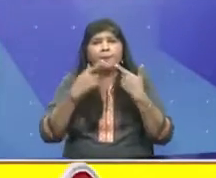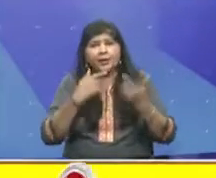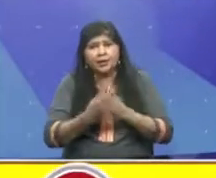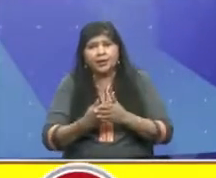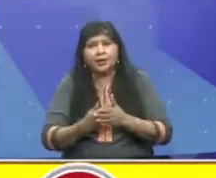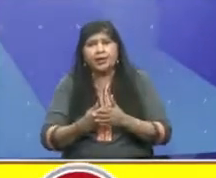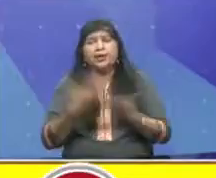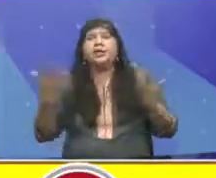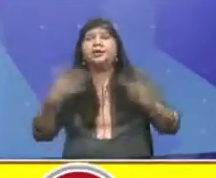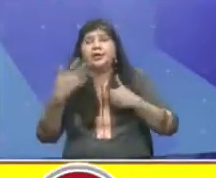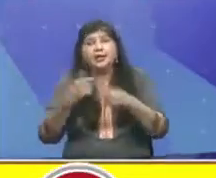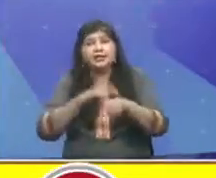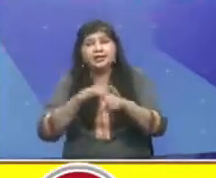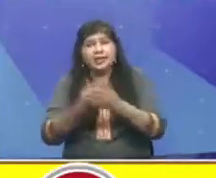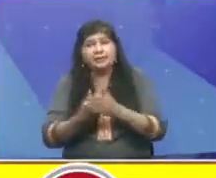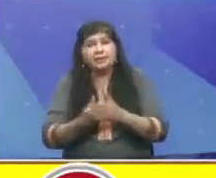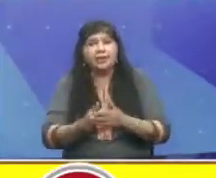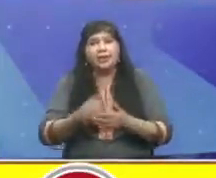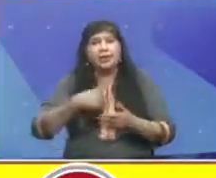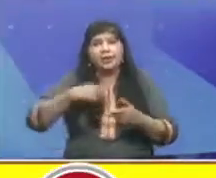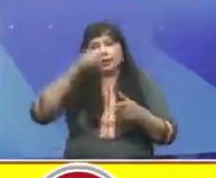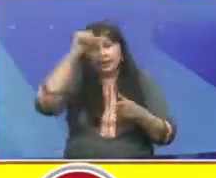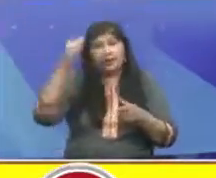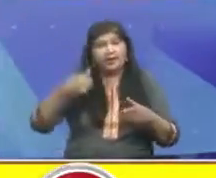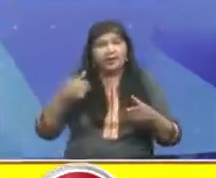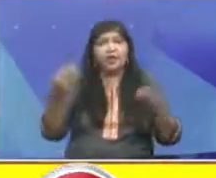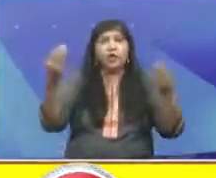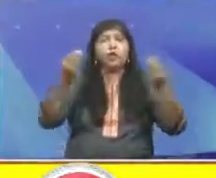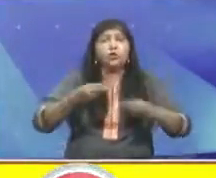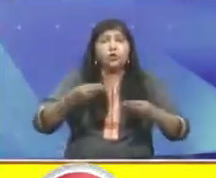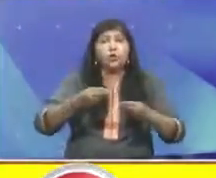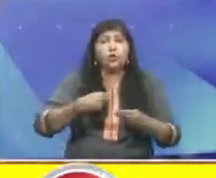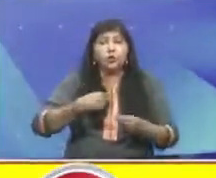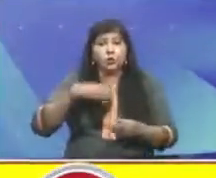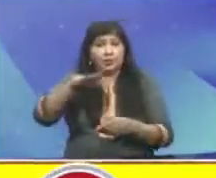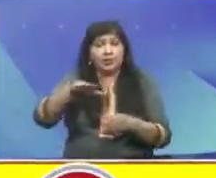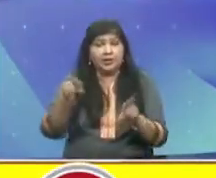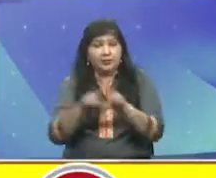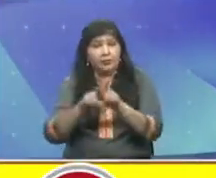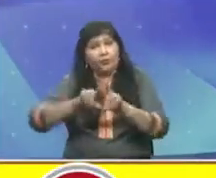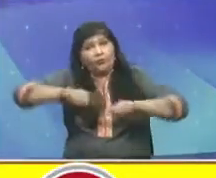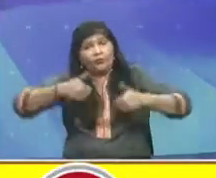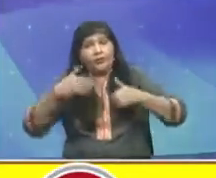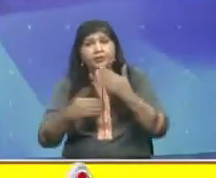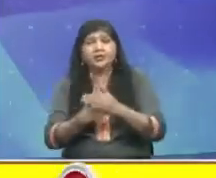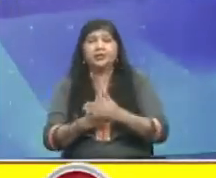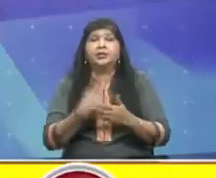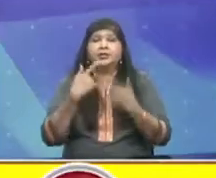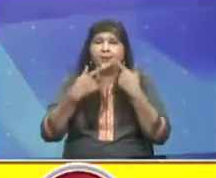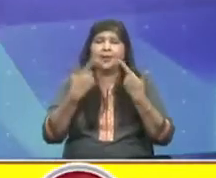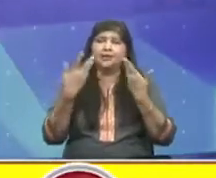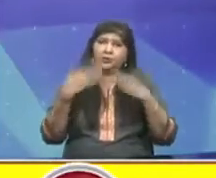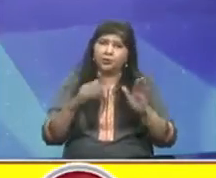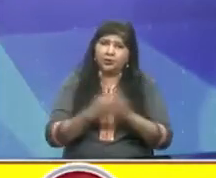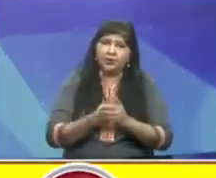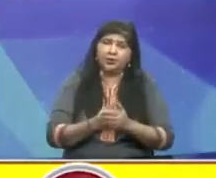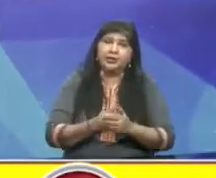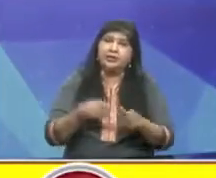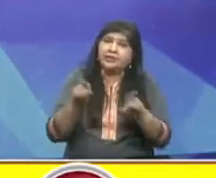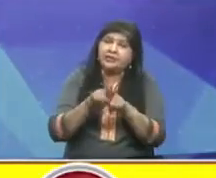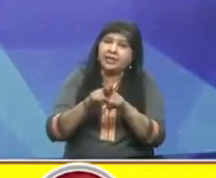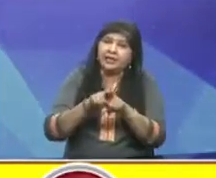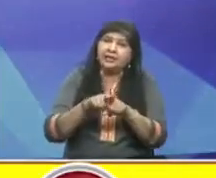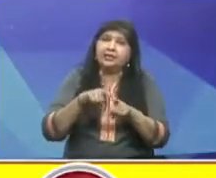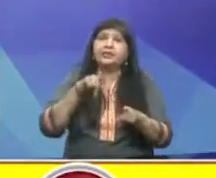अमृत काल में कैसे हमारे देशवासी नए नए संकल्पों को पूरा कर रहे हैं, इसकी चर्चा की। और साथ